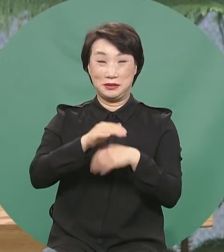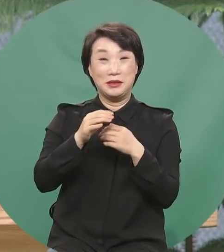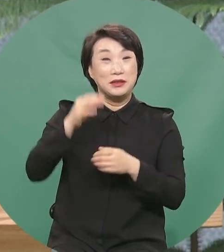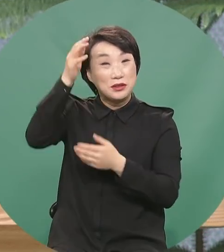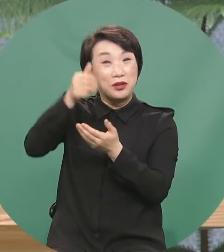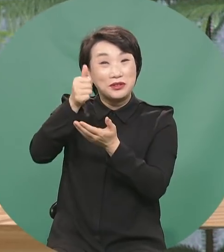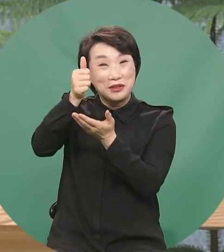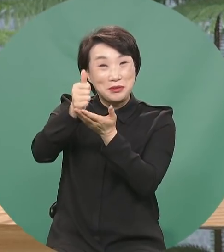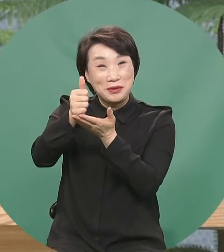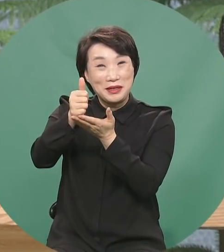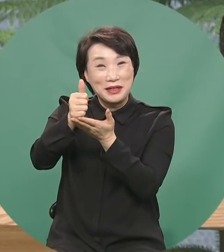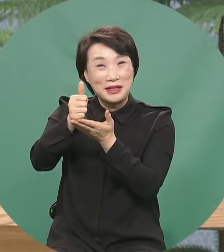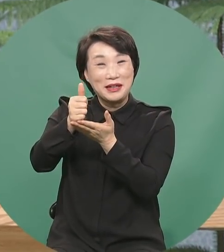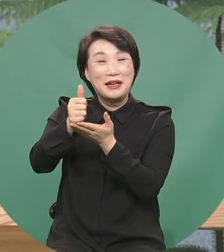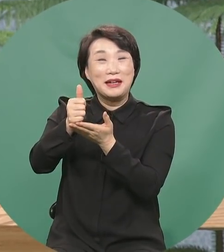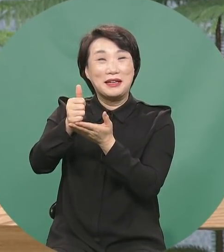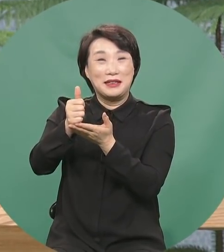성령은